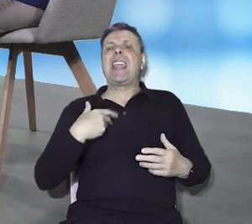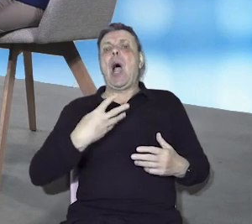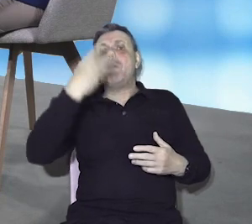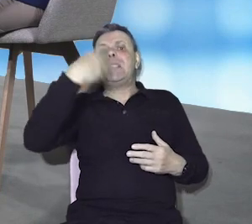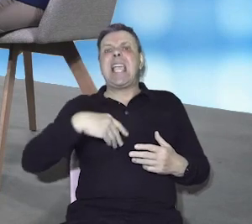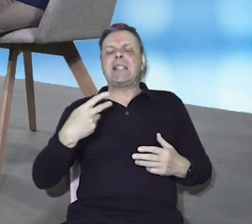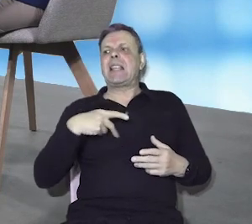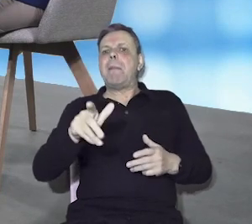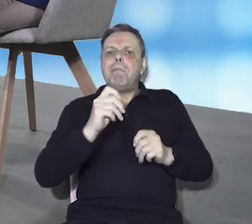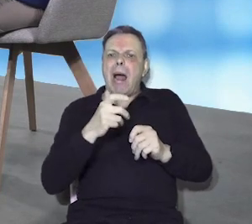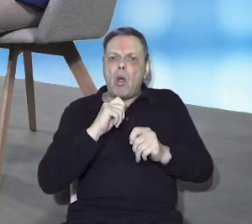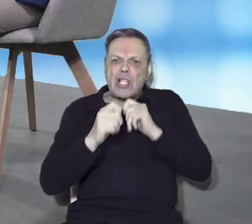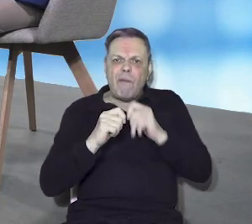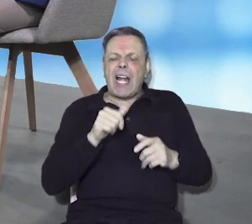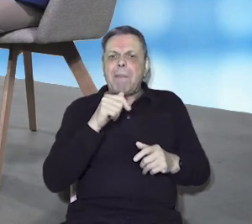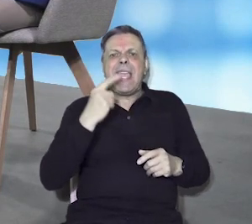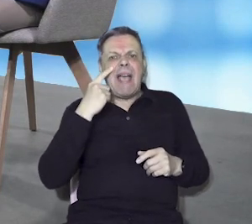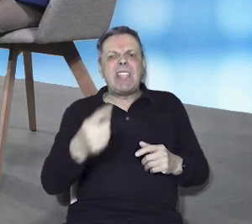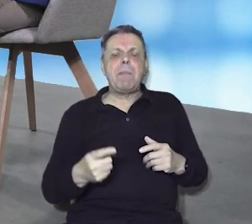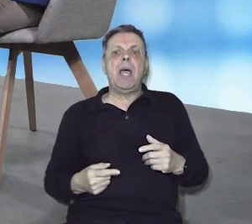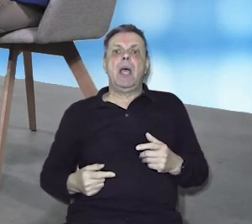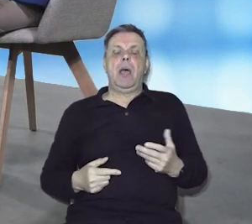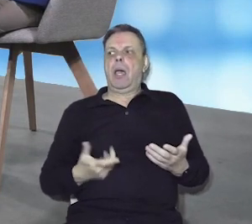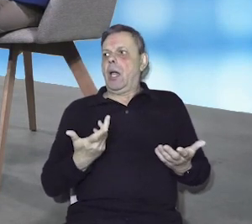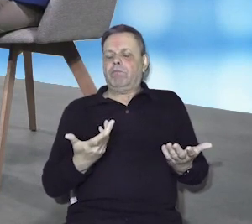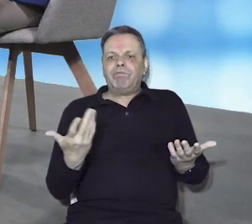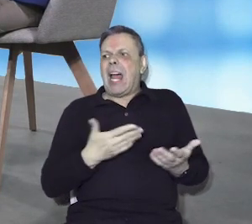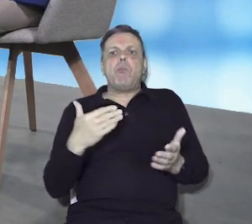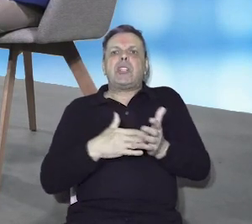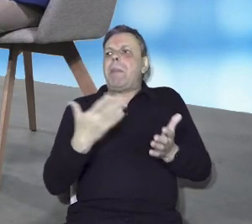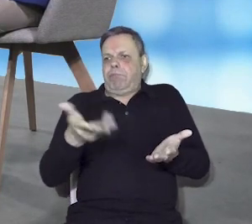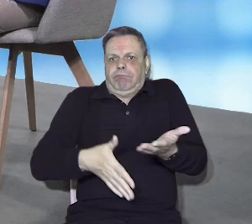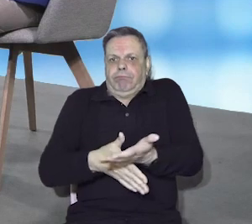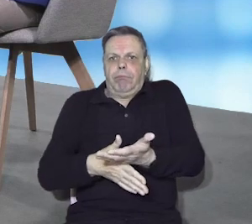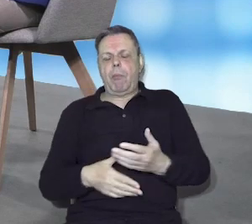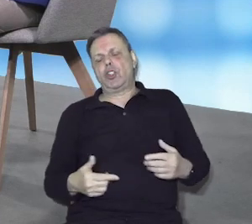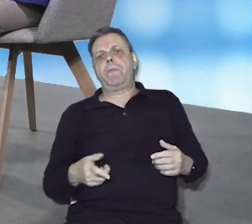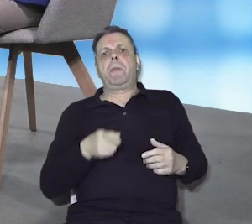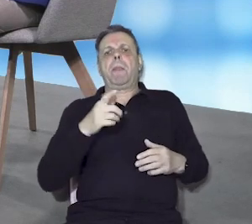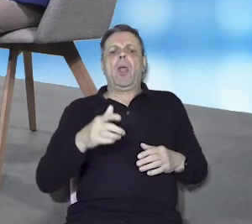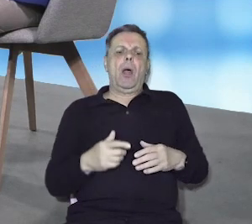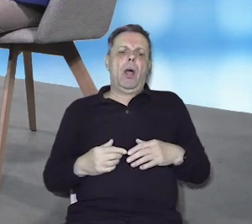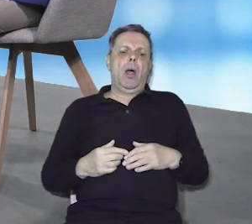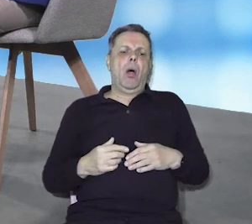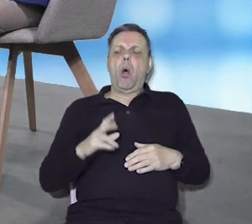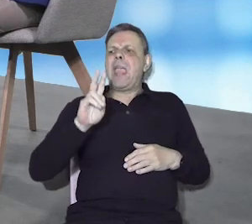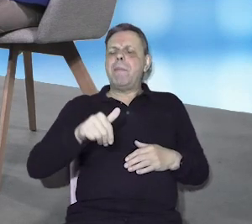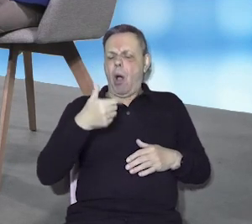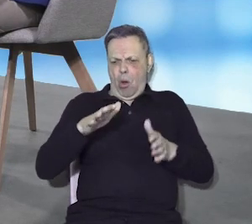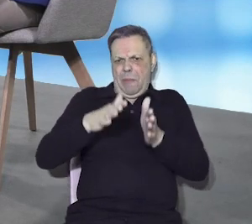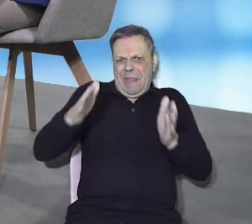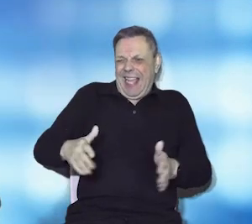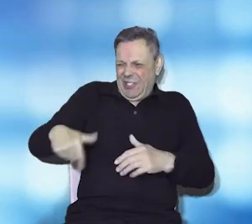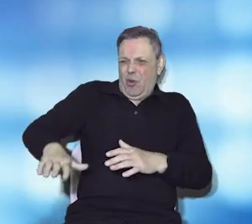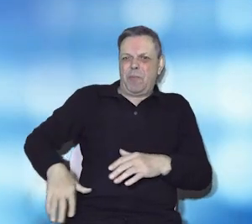njim malo porazgovaram, da vidim ovoga, da mu treba nešto dati. On je na kasliću pored sebe imao jednu